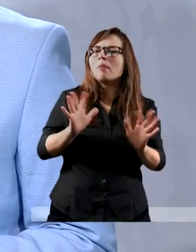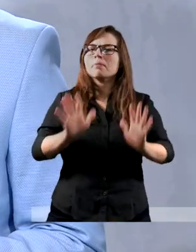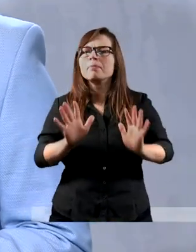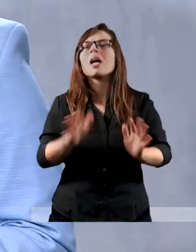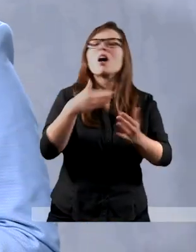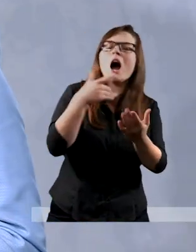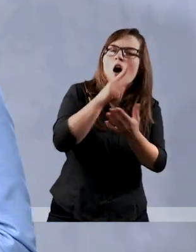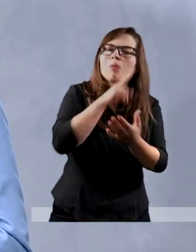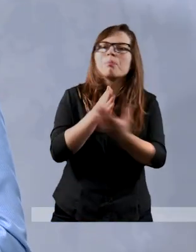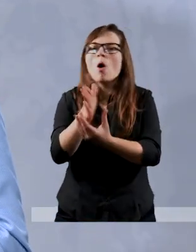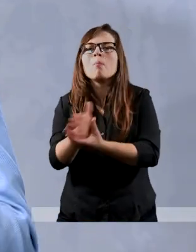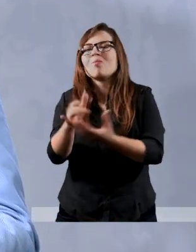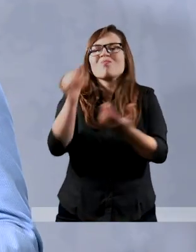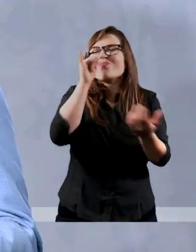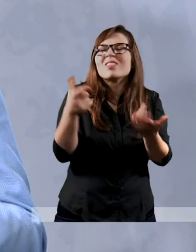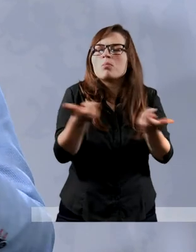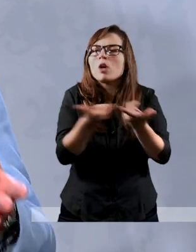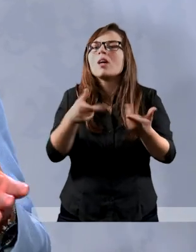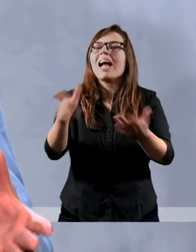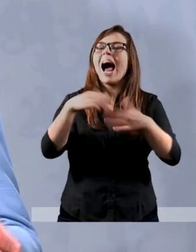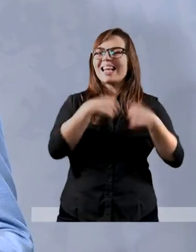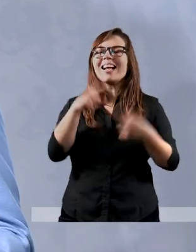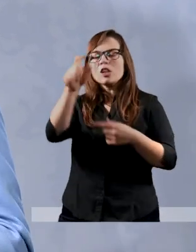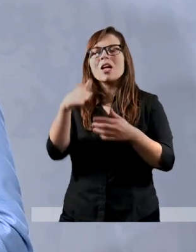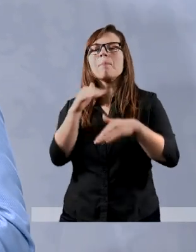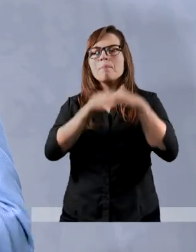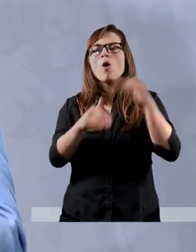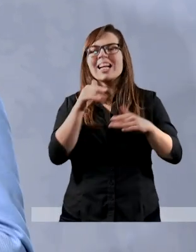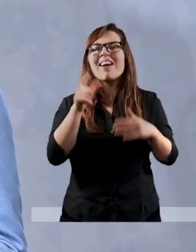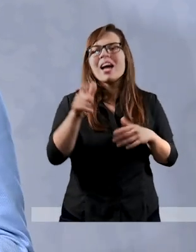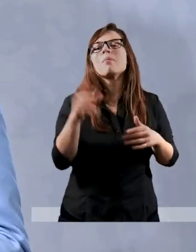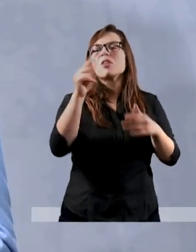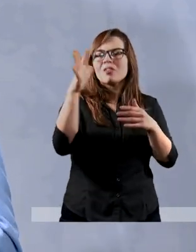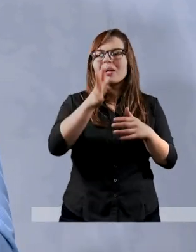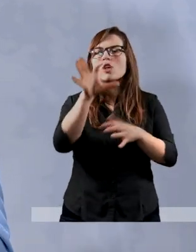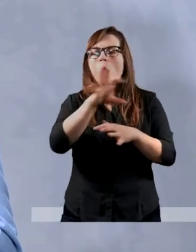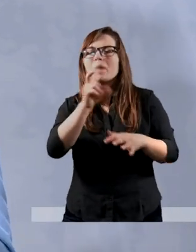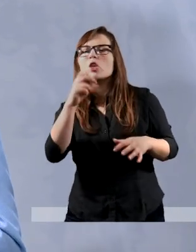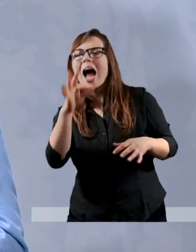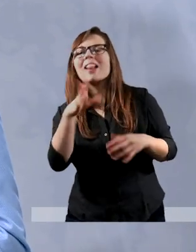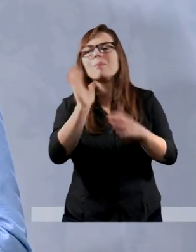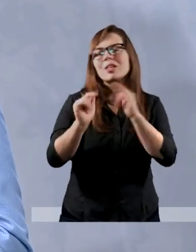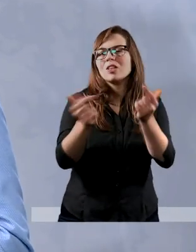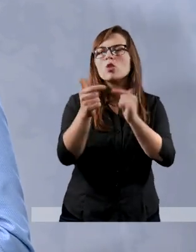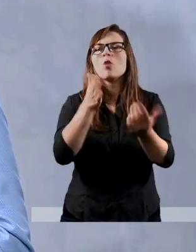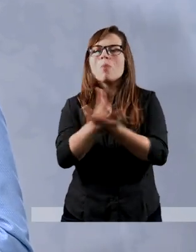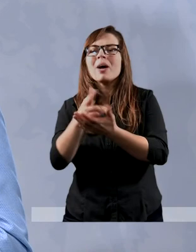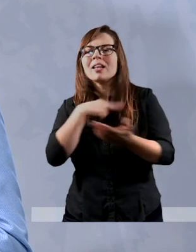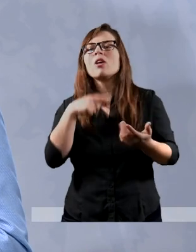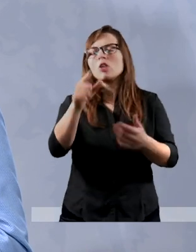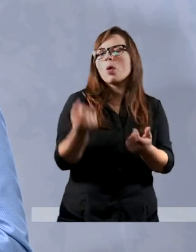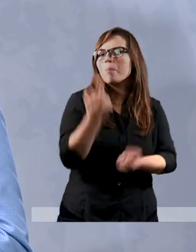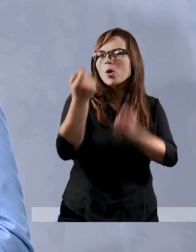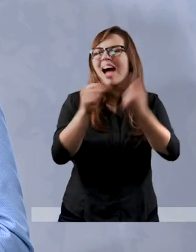właśnie, żeby pomóc rodzicom. Nie ma go tu, ale Michale, serdecznie Cię pozdrawiamy, bo wiemy, że obsługujesz czat i będziesz też odpowiadał na pytania, które